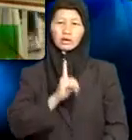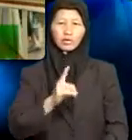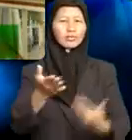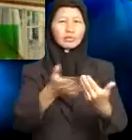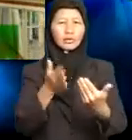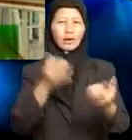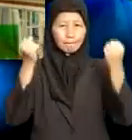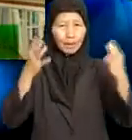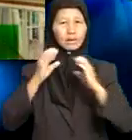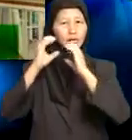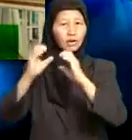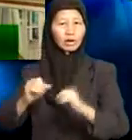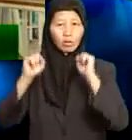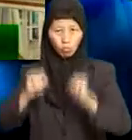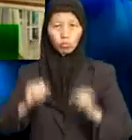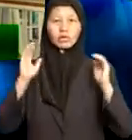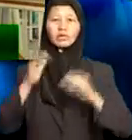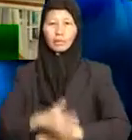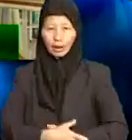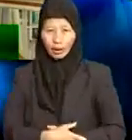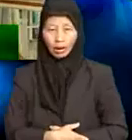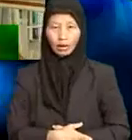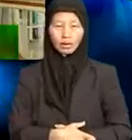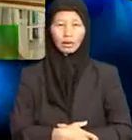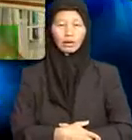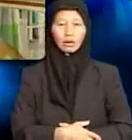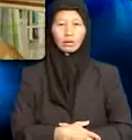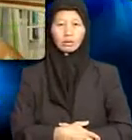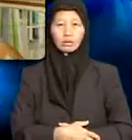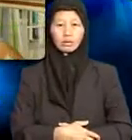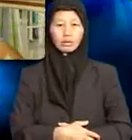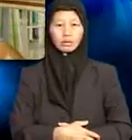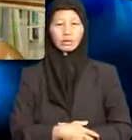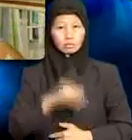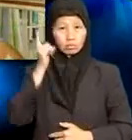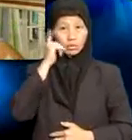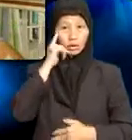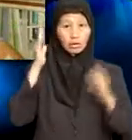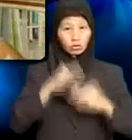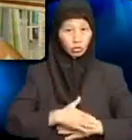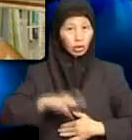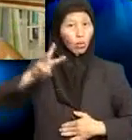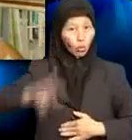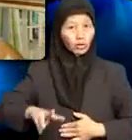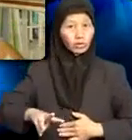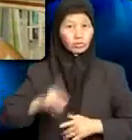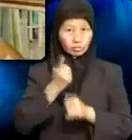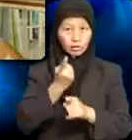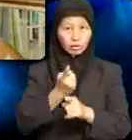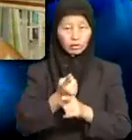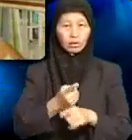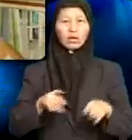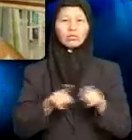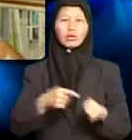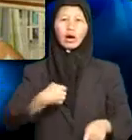memudahkan. Walaupun seperti biasa yang kita tahu, solat itu wajib bagi kita, tapi seperti